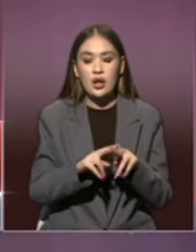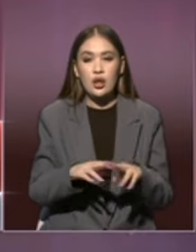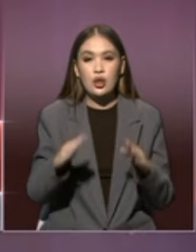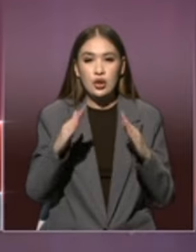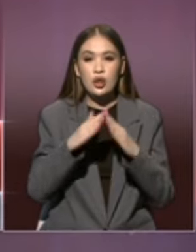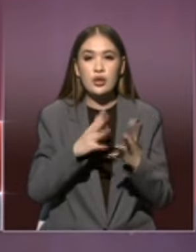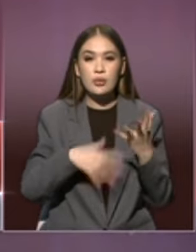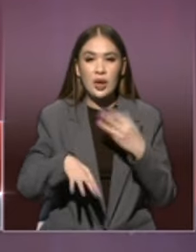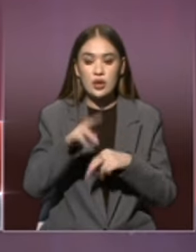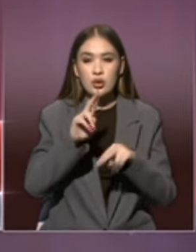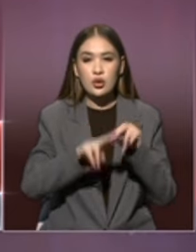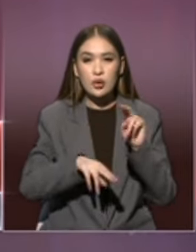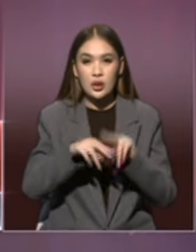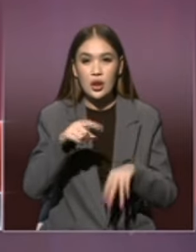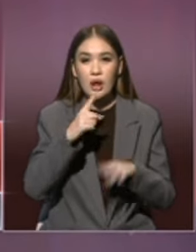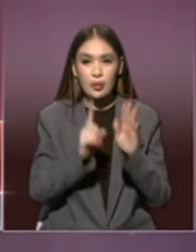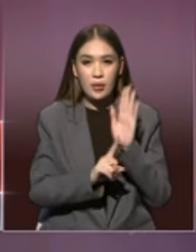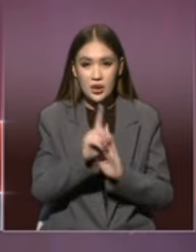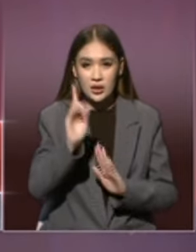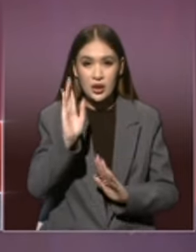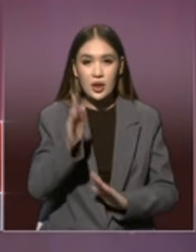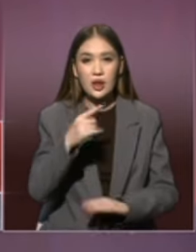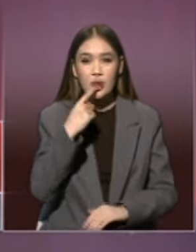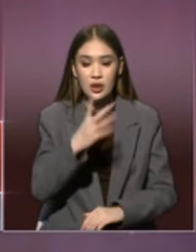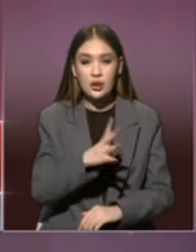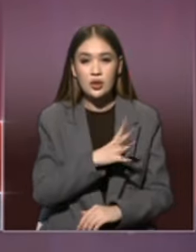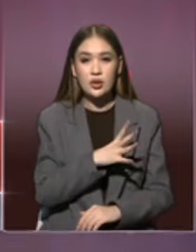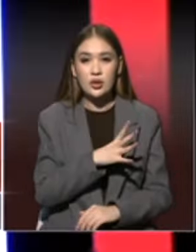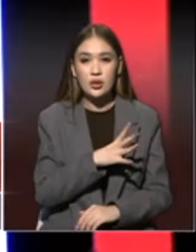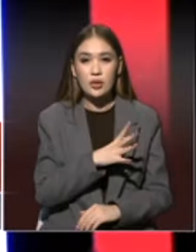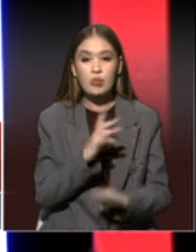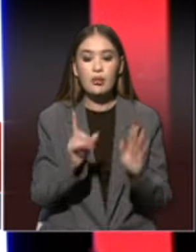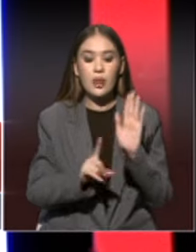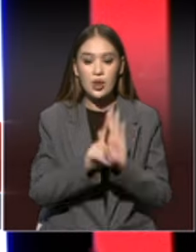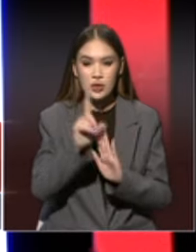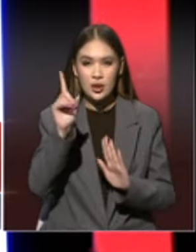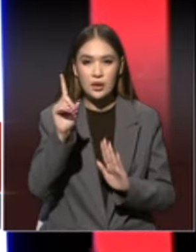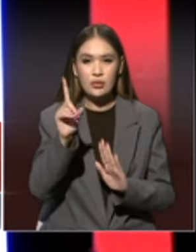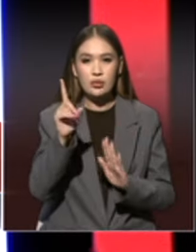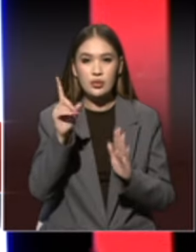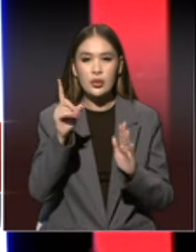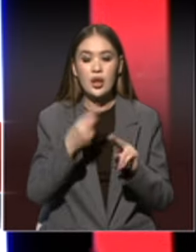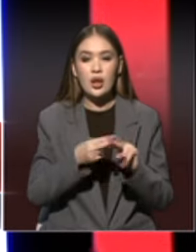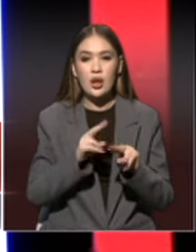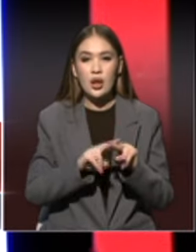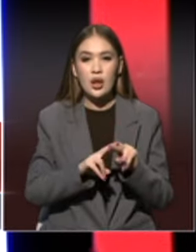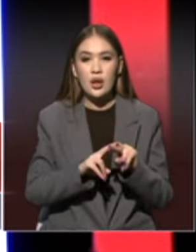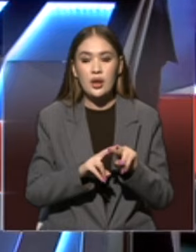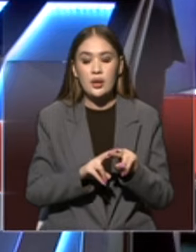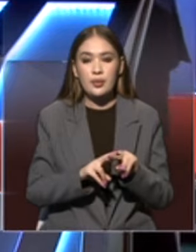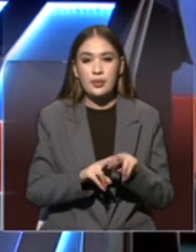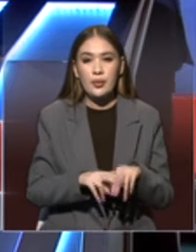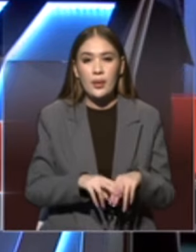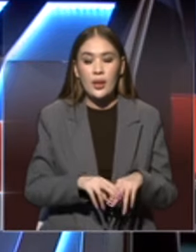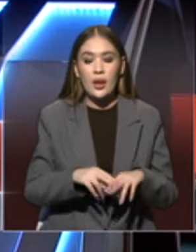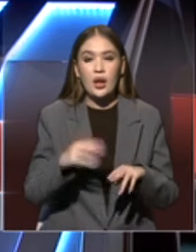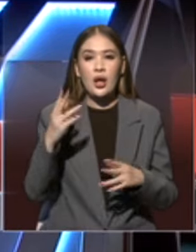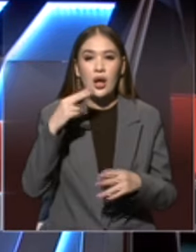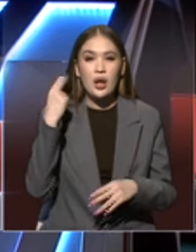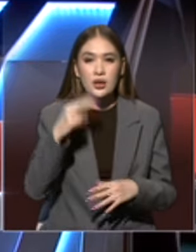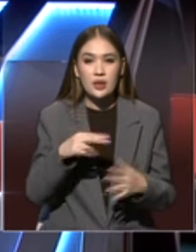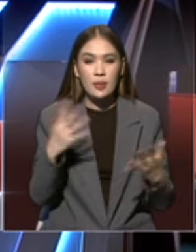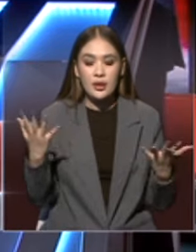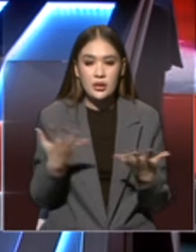енді басталады деп отыр ғой. Басталмағаны өз алып қойды. Басталып қойды. Басталып қойды. Осылардың енді бұның сапасы қандай